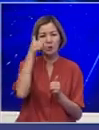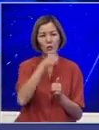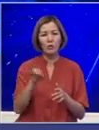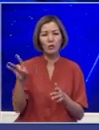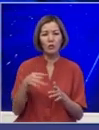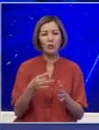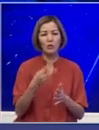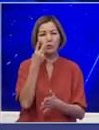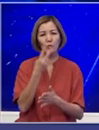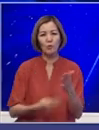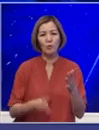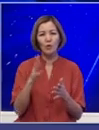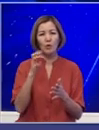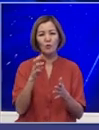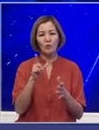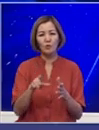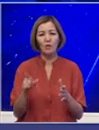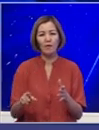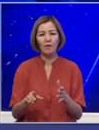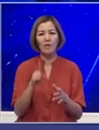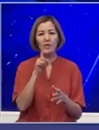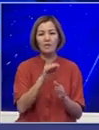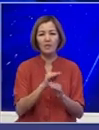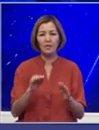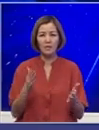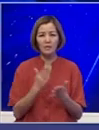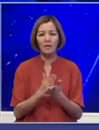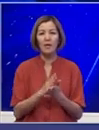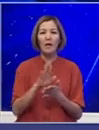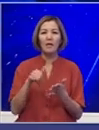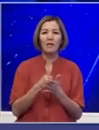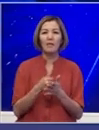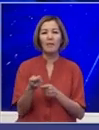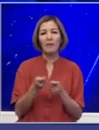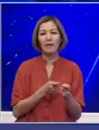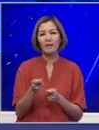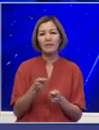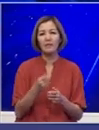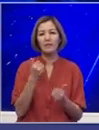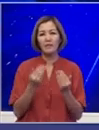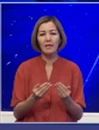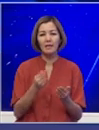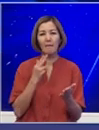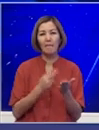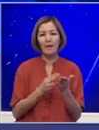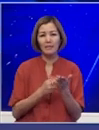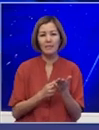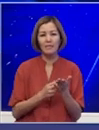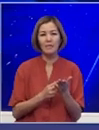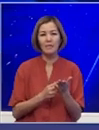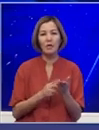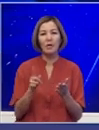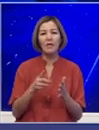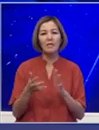республике тонут около 300 человек. Около 100 из них – дети. Глава правительства отметил, что данный показатель свидетельствует